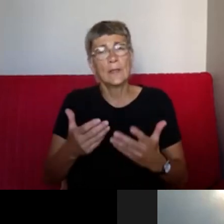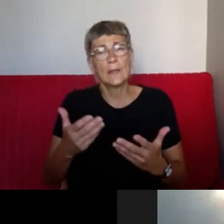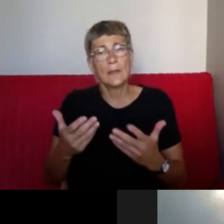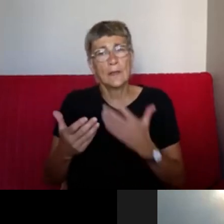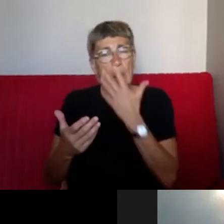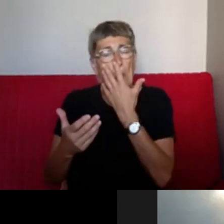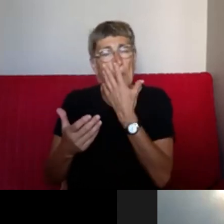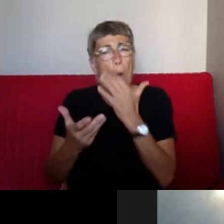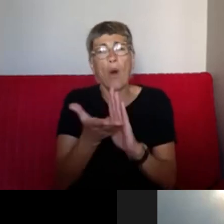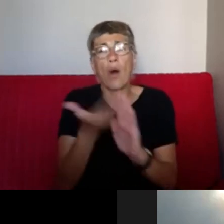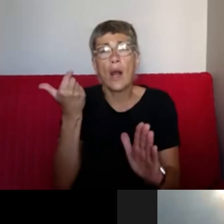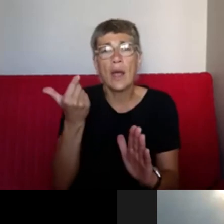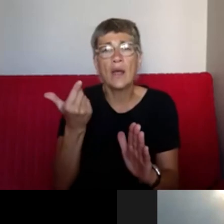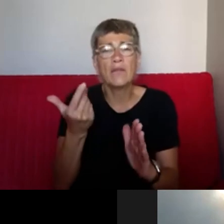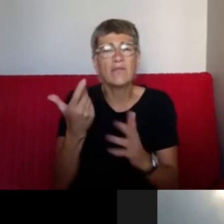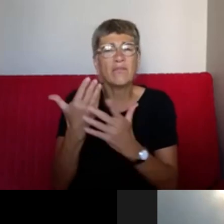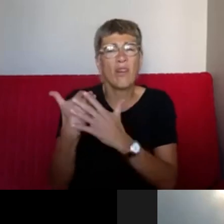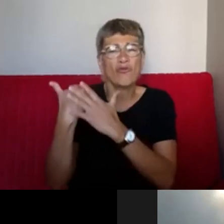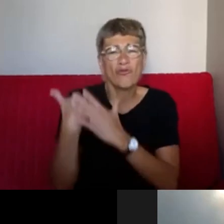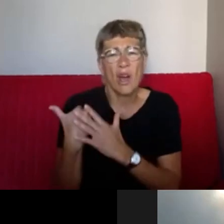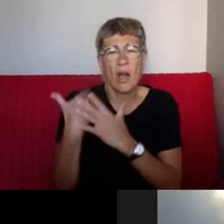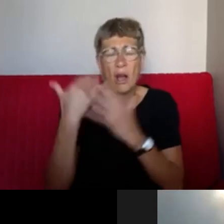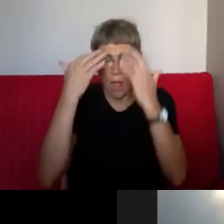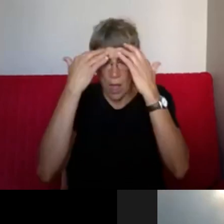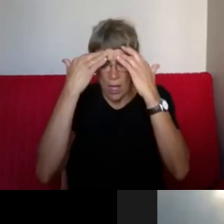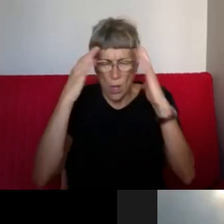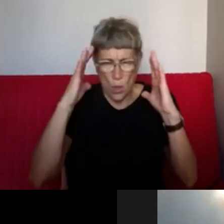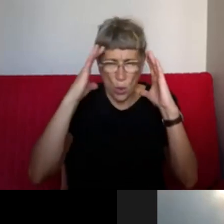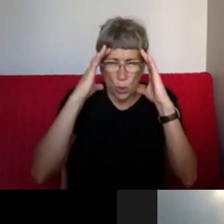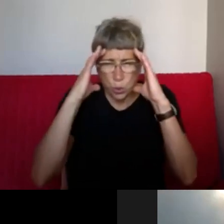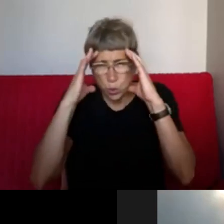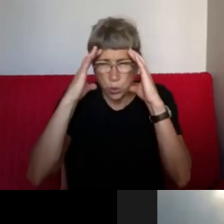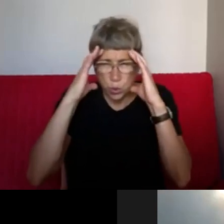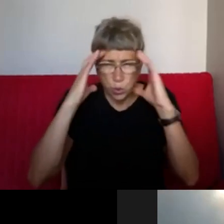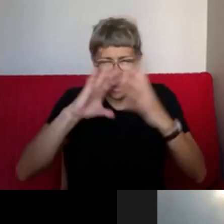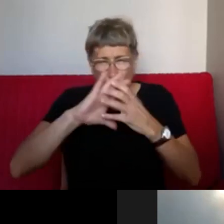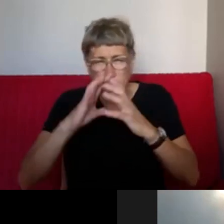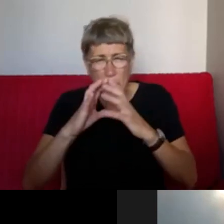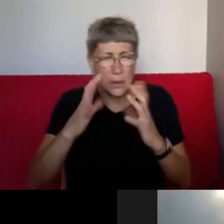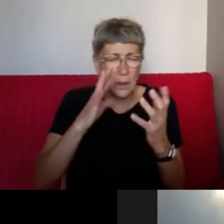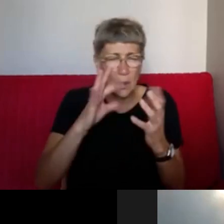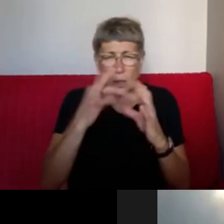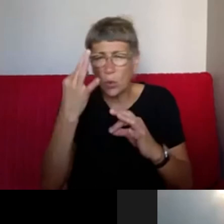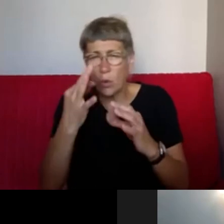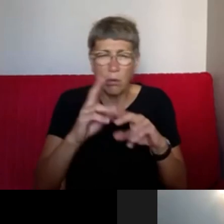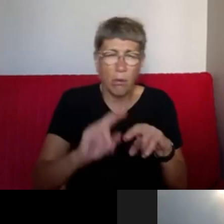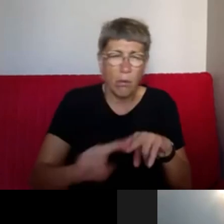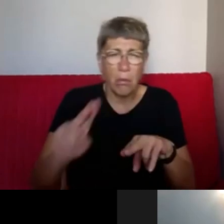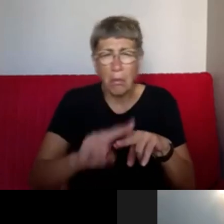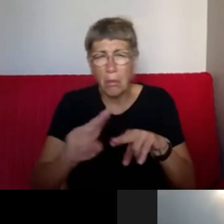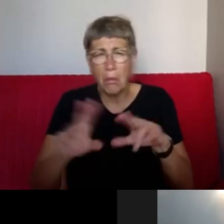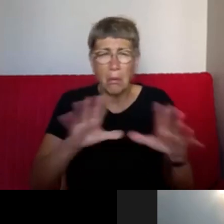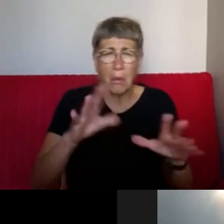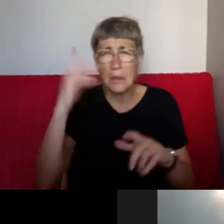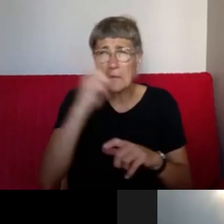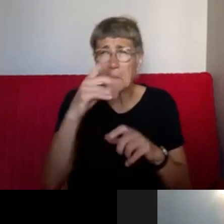enlever un minimum de cette charge mentale de dire putain, c'est encore galère pour essayer de trouver ne serait-ce qu'un petit truc, ne serait-ce qu'un petit emploi, quelque chose